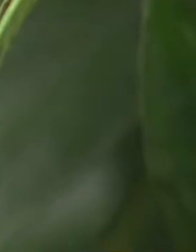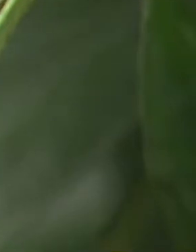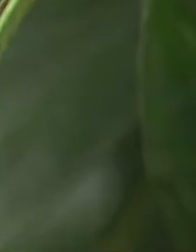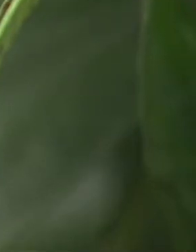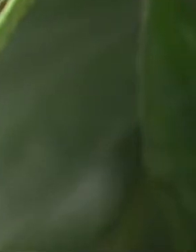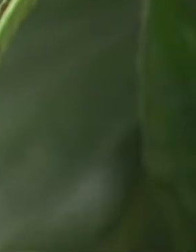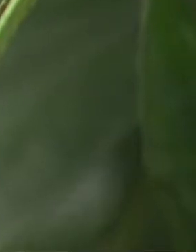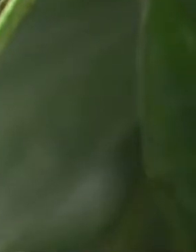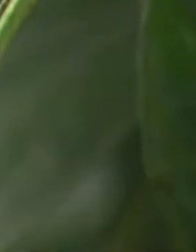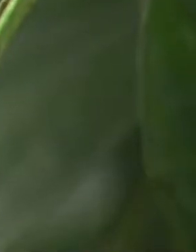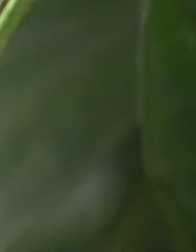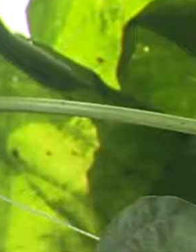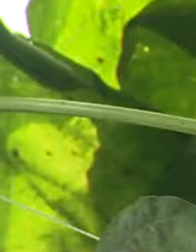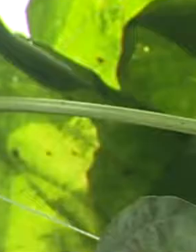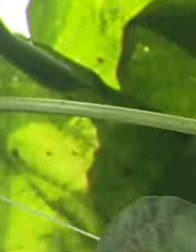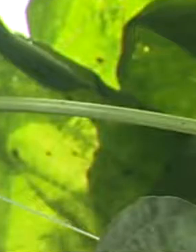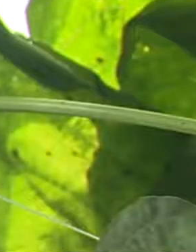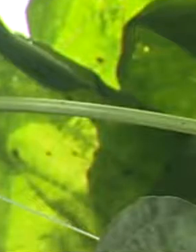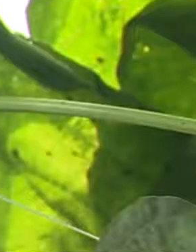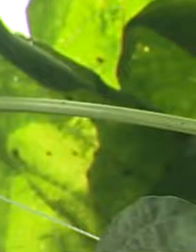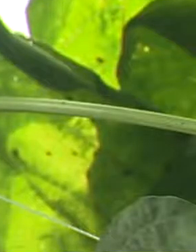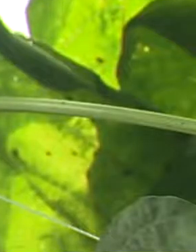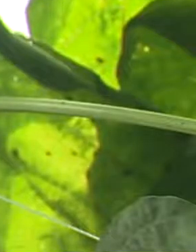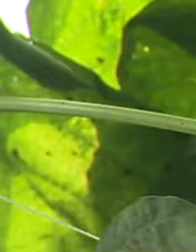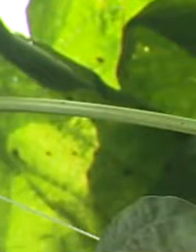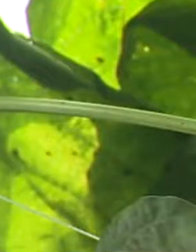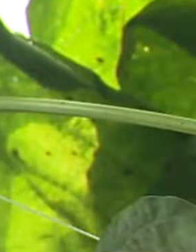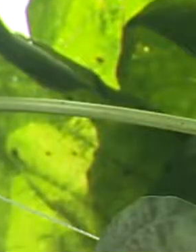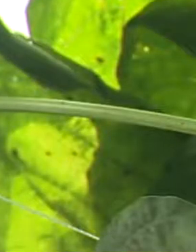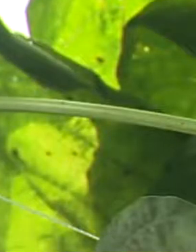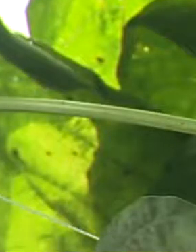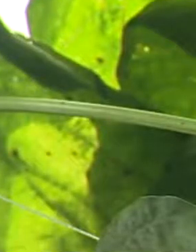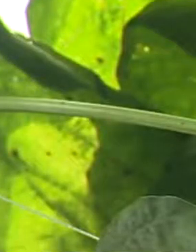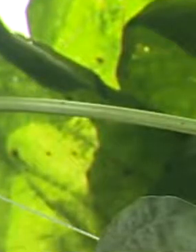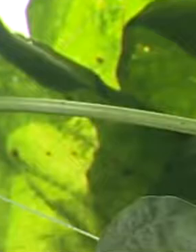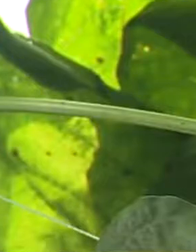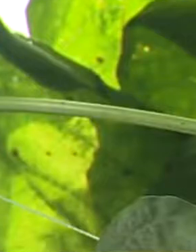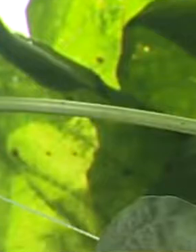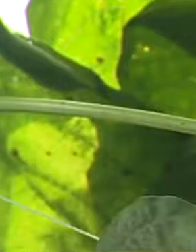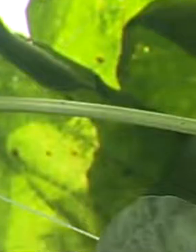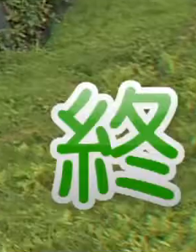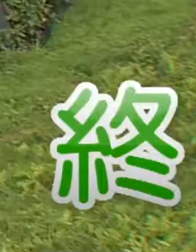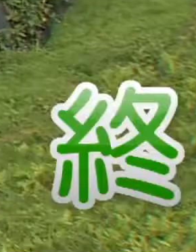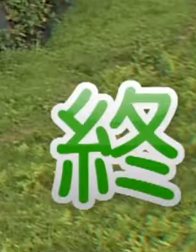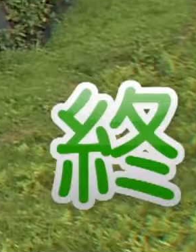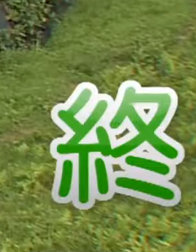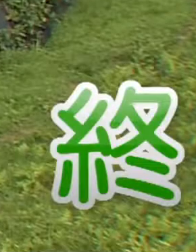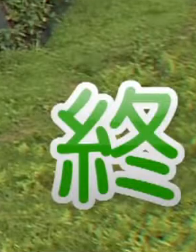この番組は高崎市の企画提供でお送りしました。